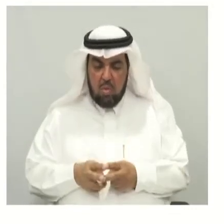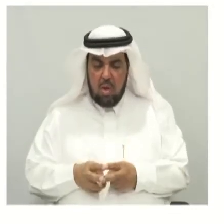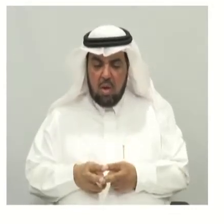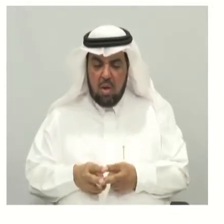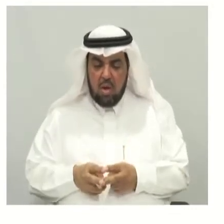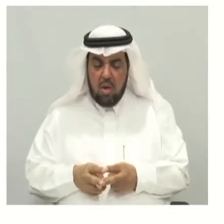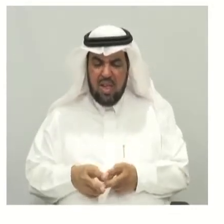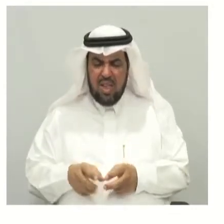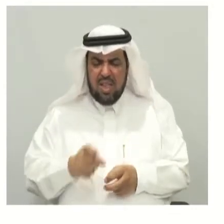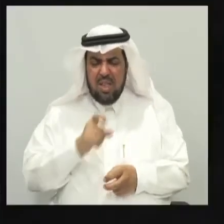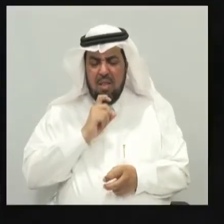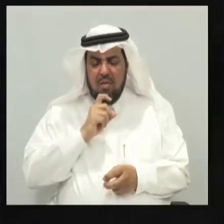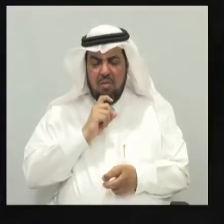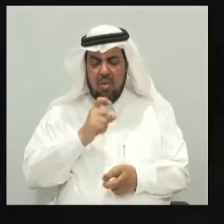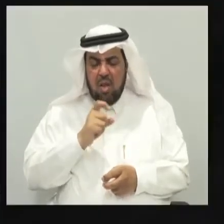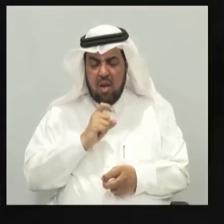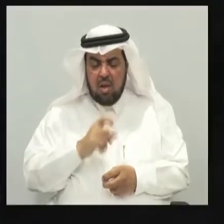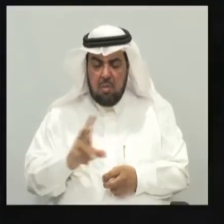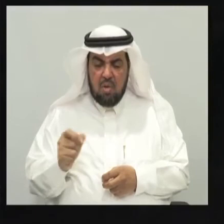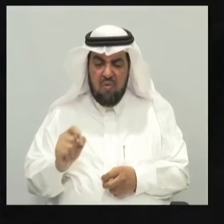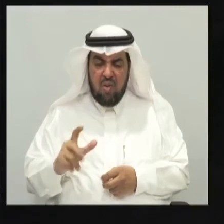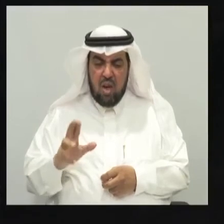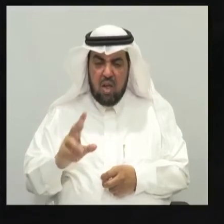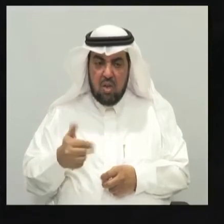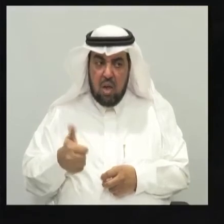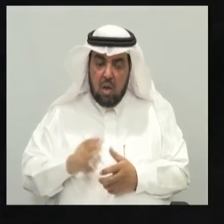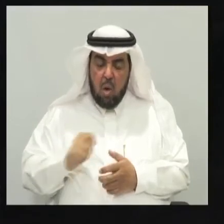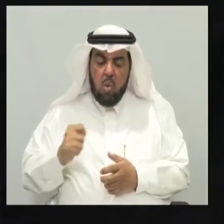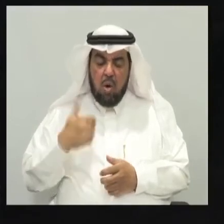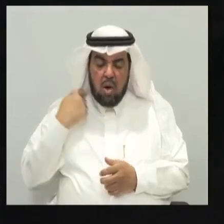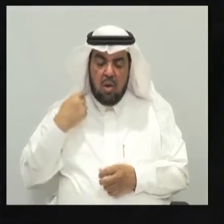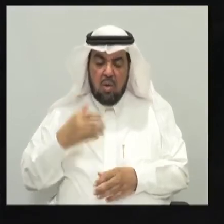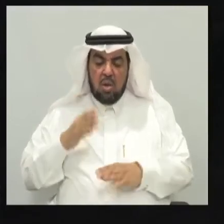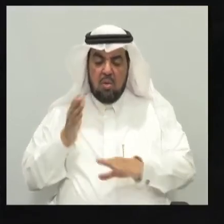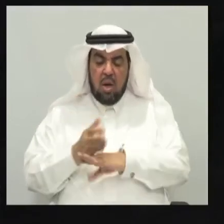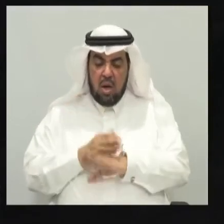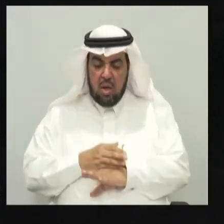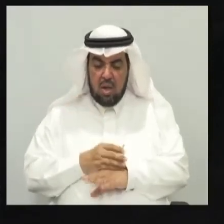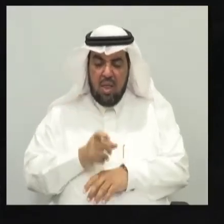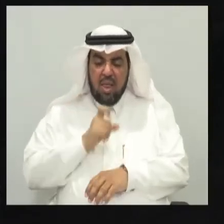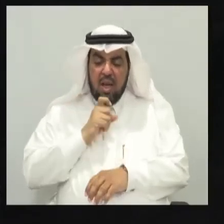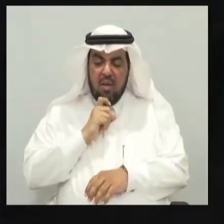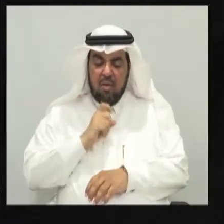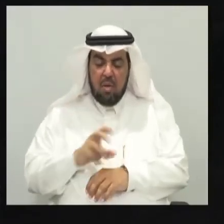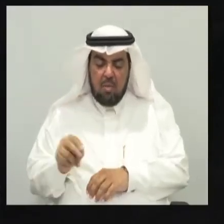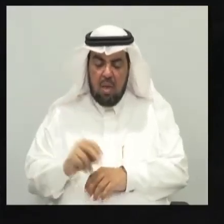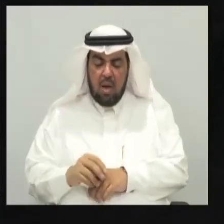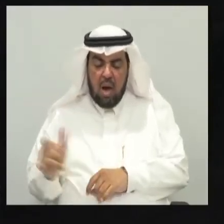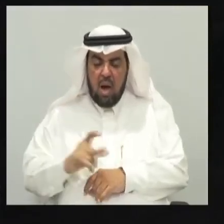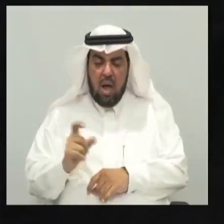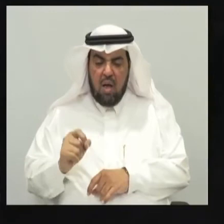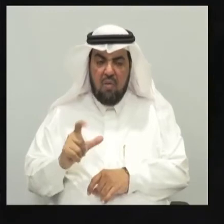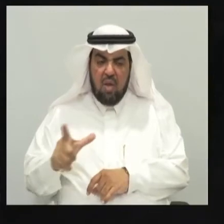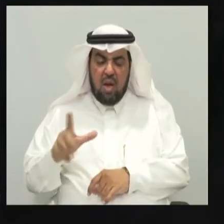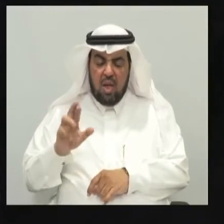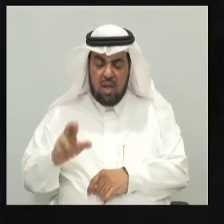ليس بدرجة عالية كالفلزات، وليس بدرجة ضعيفة كاللا فلز،